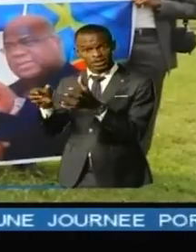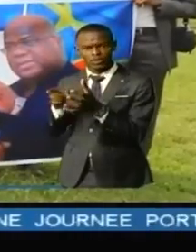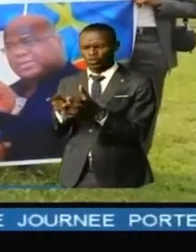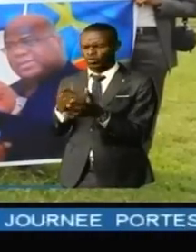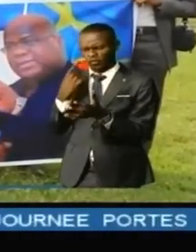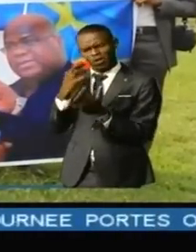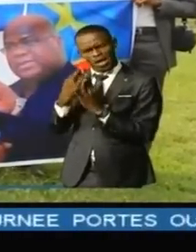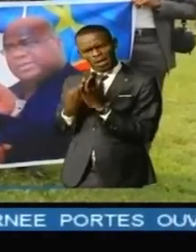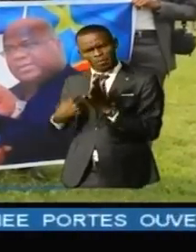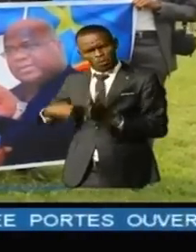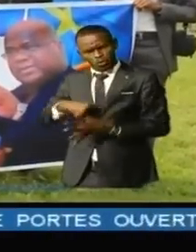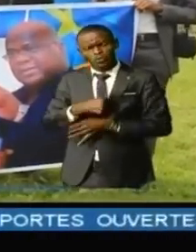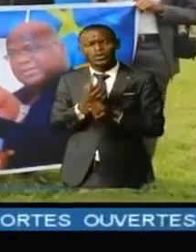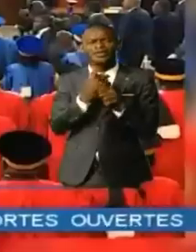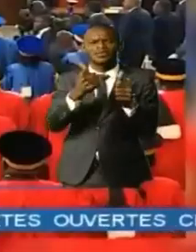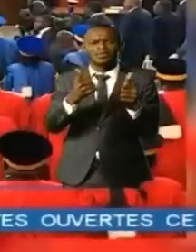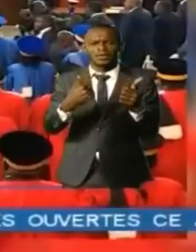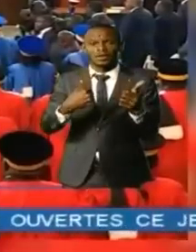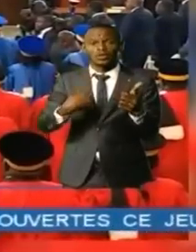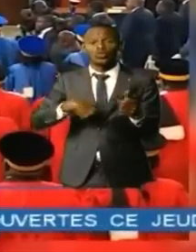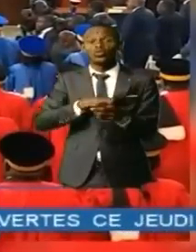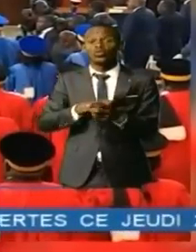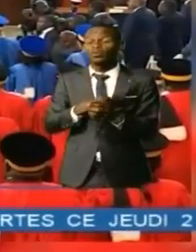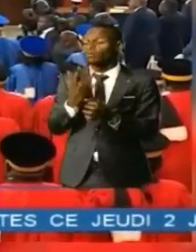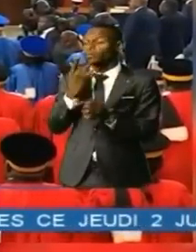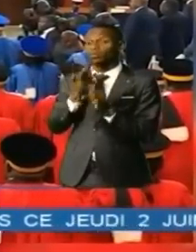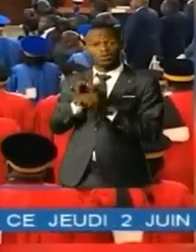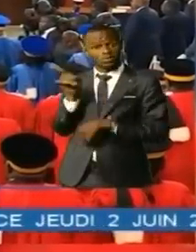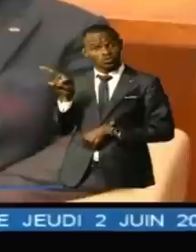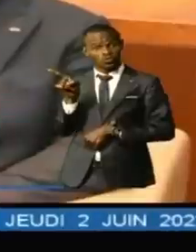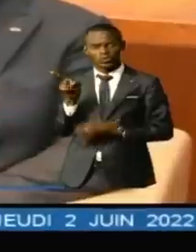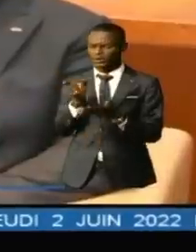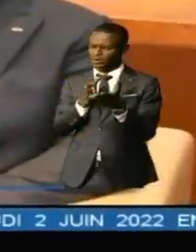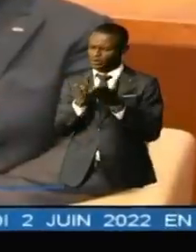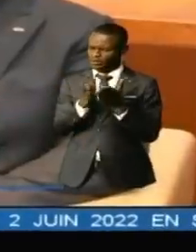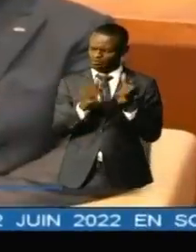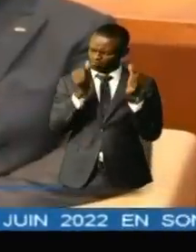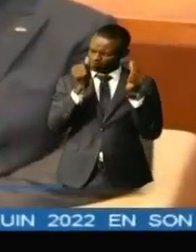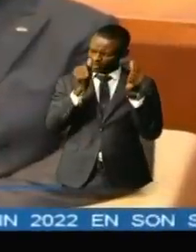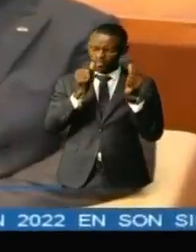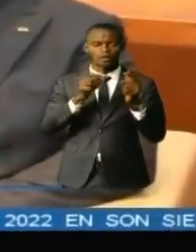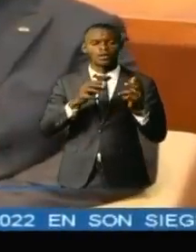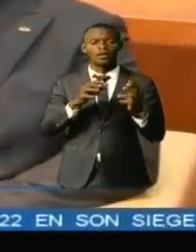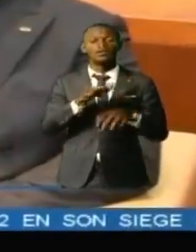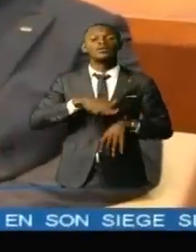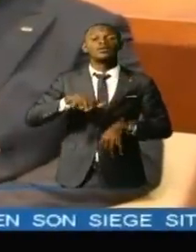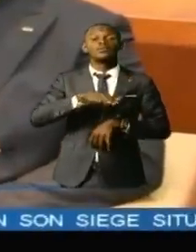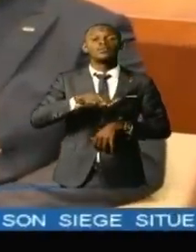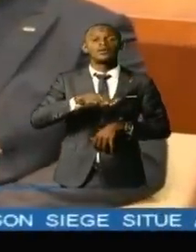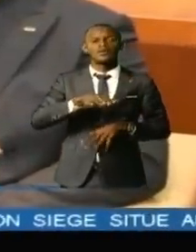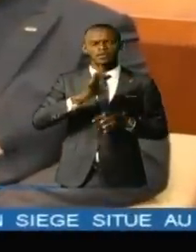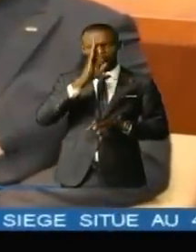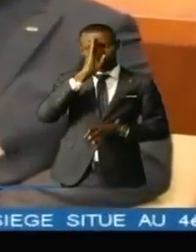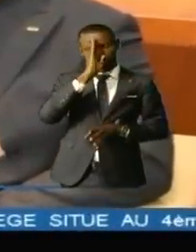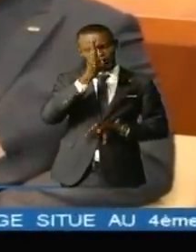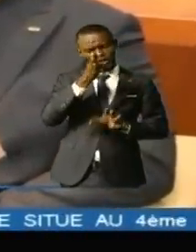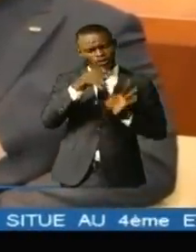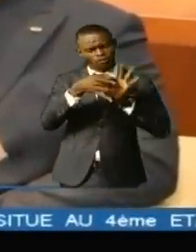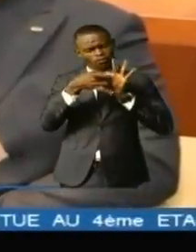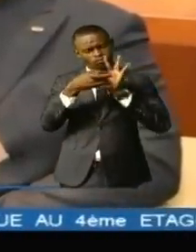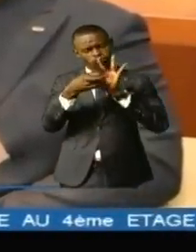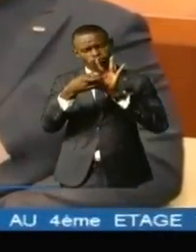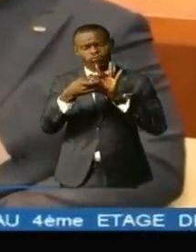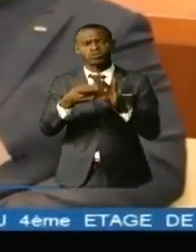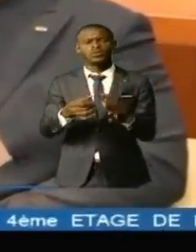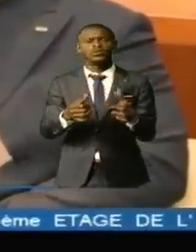République avec les mêmes zèles, compétences techniques, dévouement, intégrité et impartialité qui